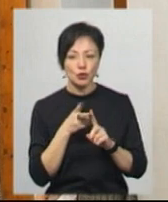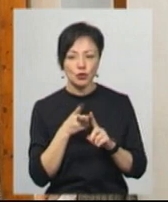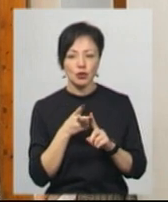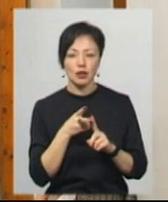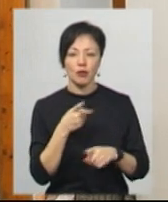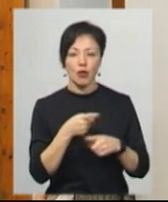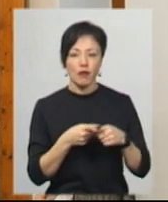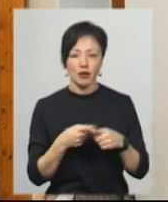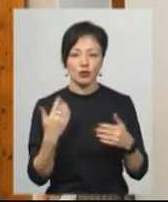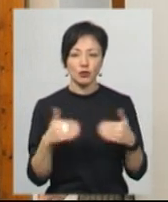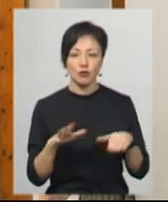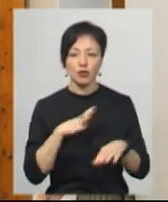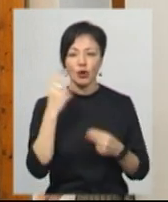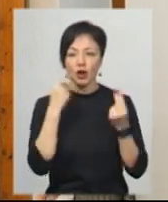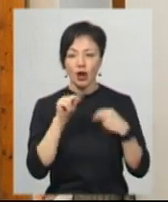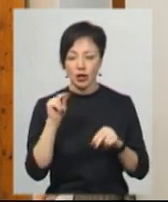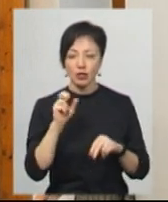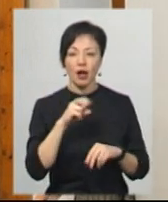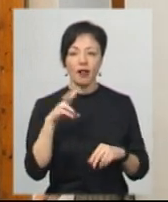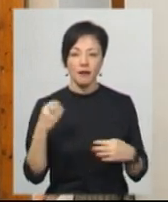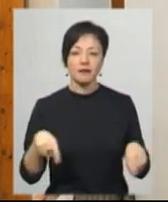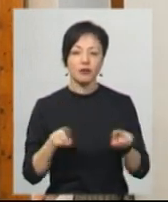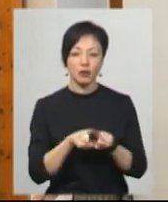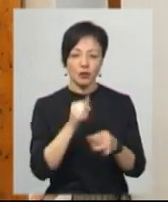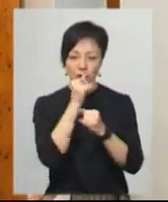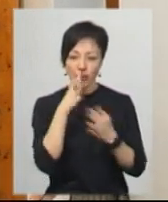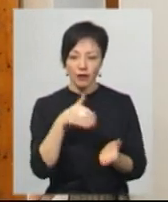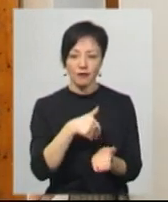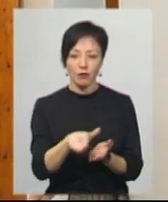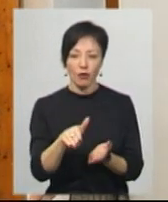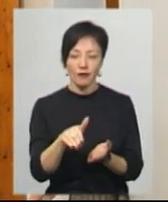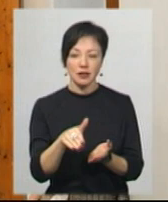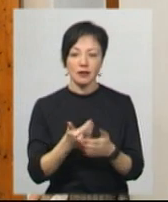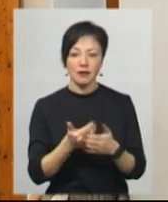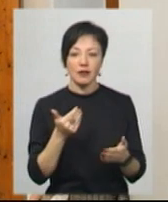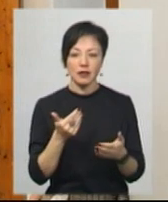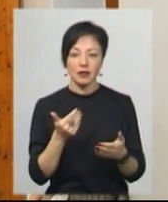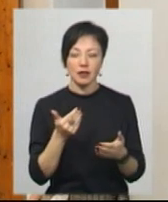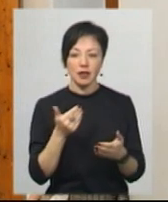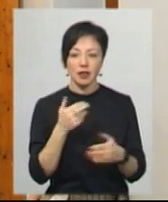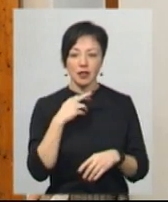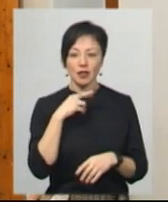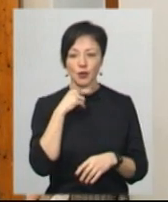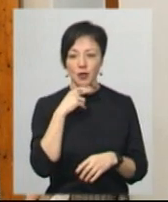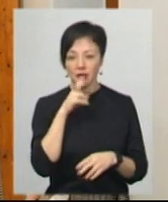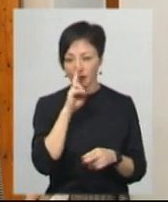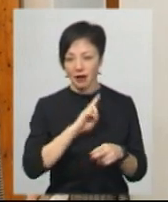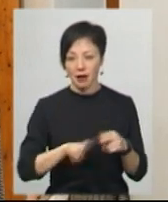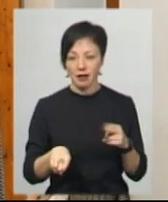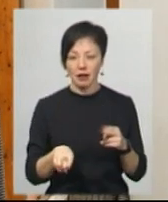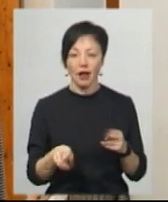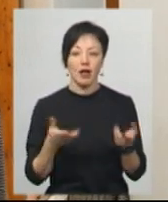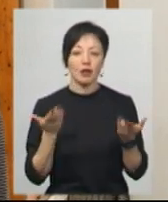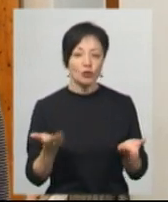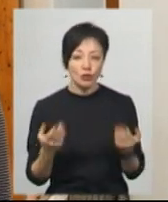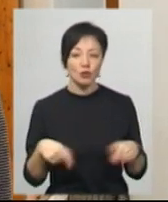У другій половині вже було краще, але все одно ми не змогли відмовитись від дурних втрат. Тому